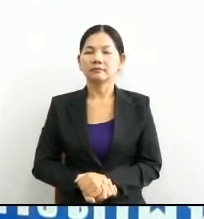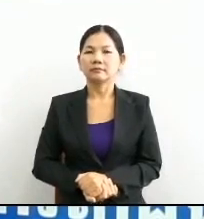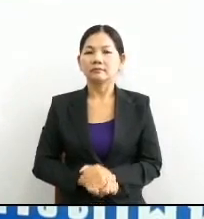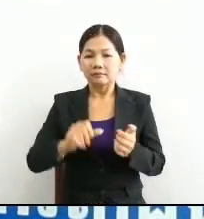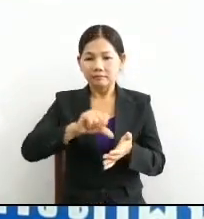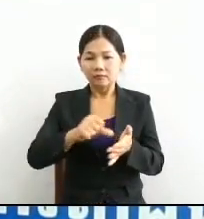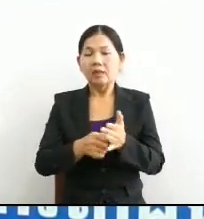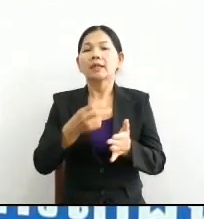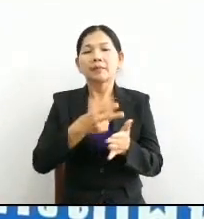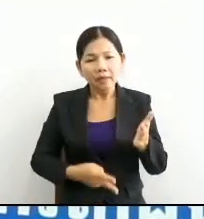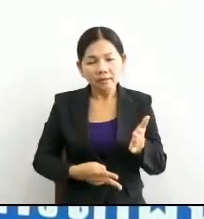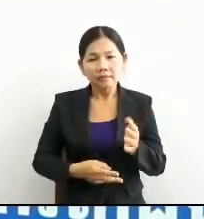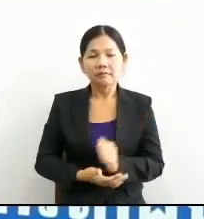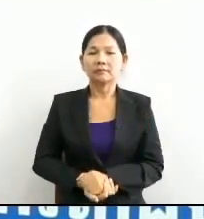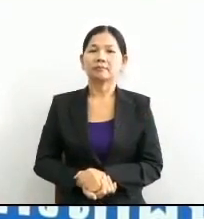Như này thầm mấy có nọ.